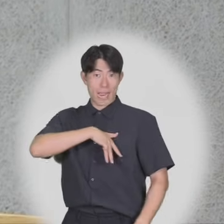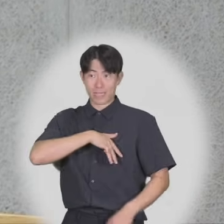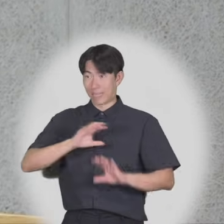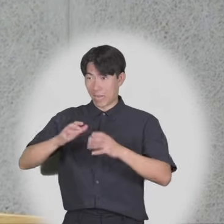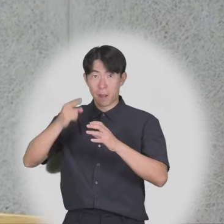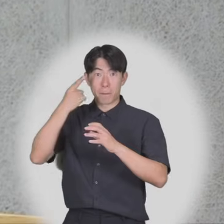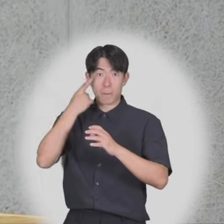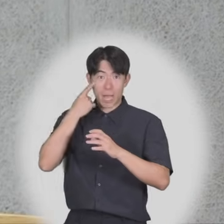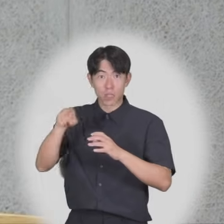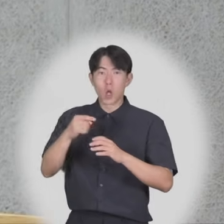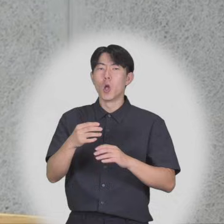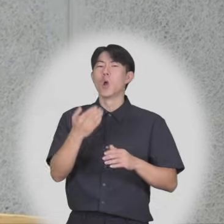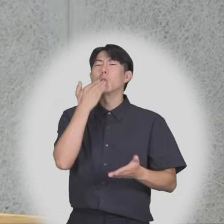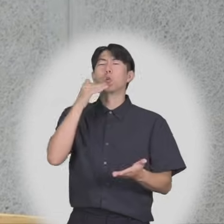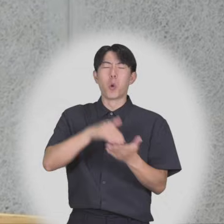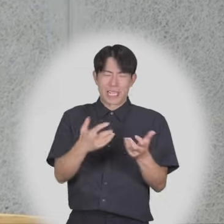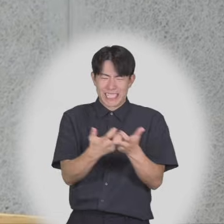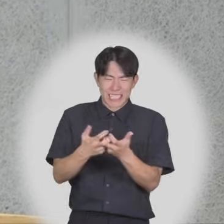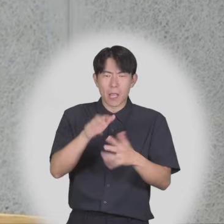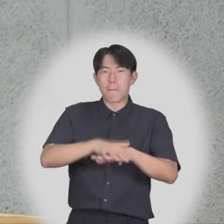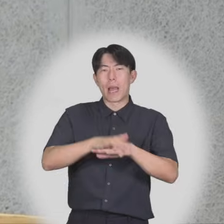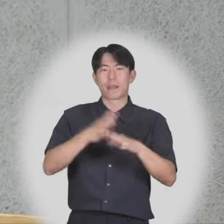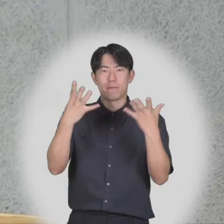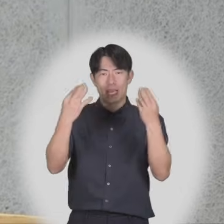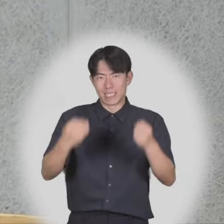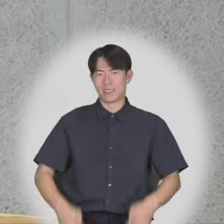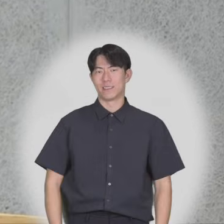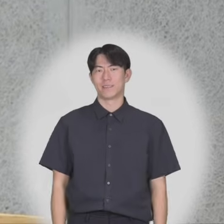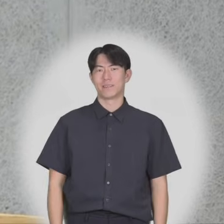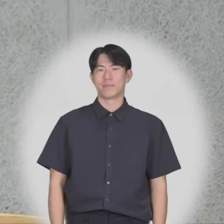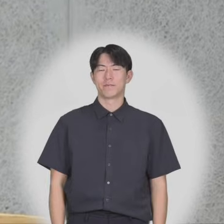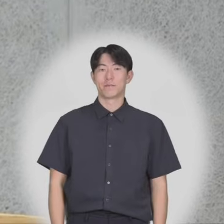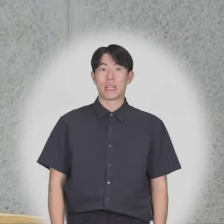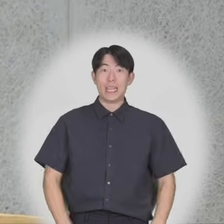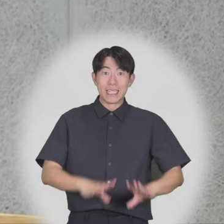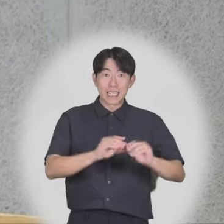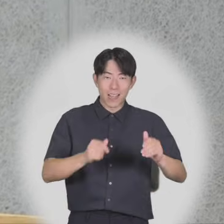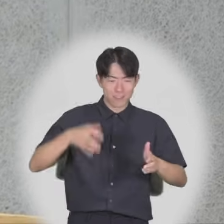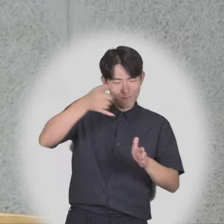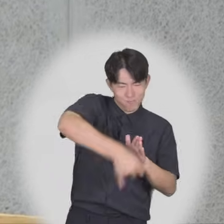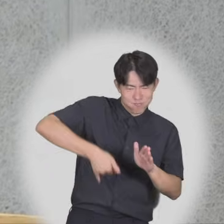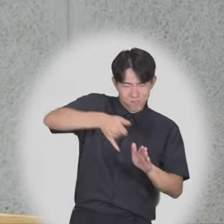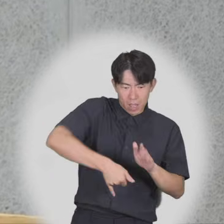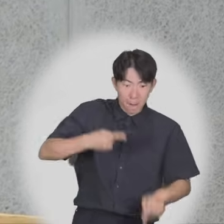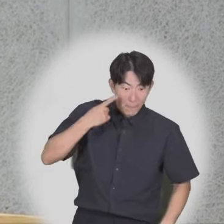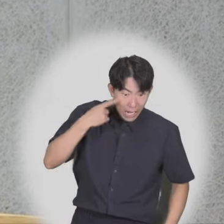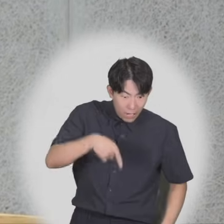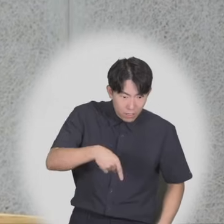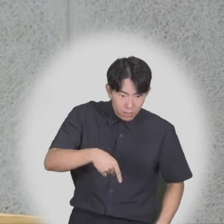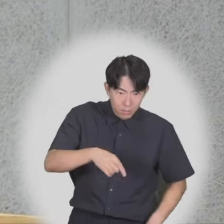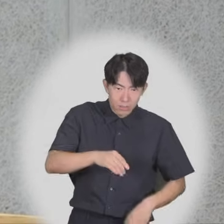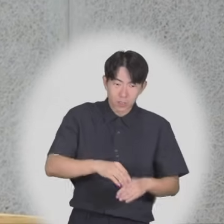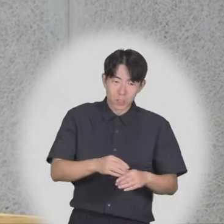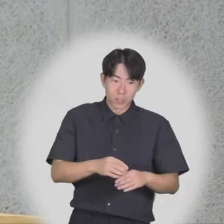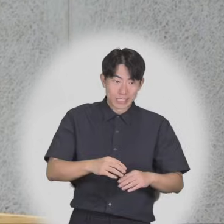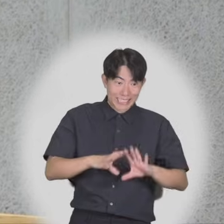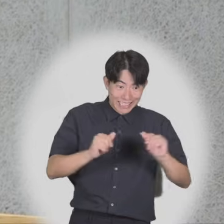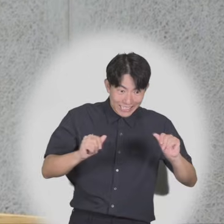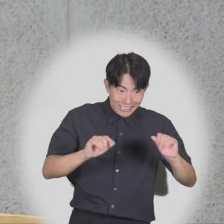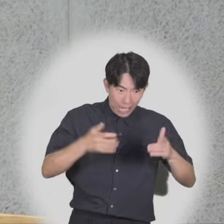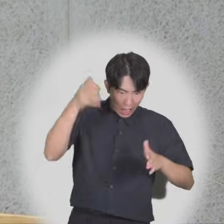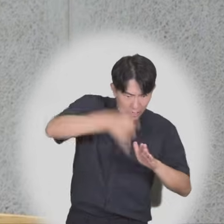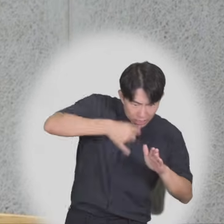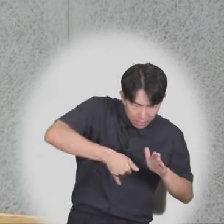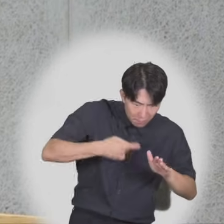이 돌짝밭이 많았다고 그래요. 땅을 조금만 파면은 석회암층이 나오는